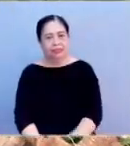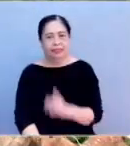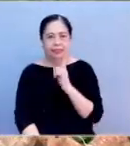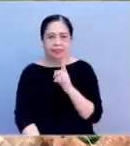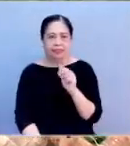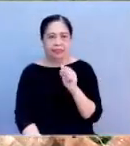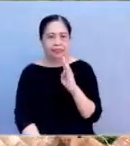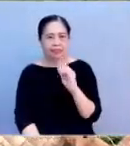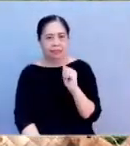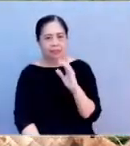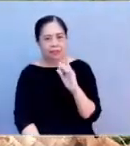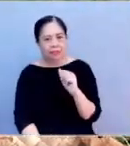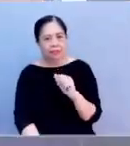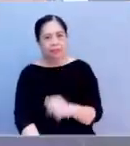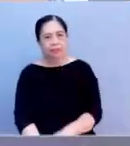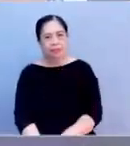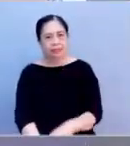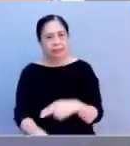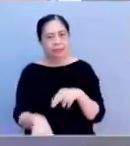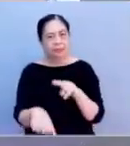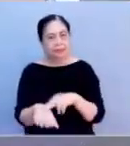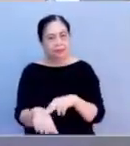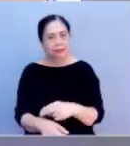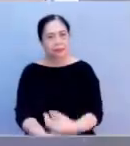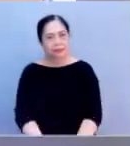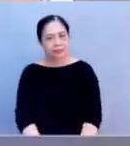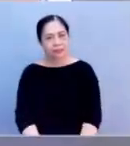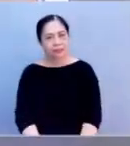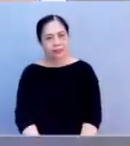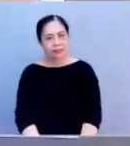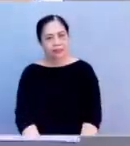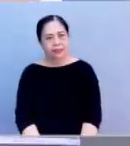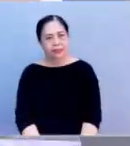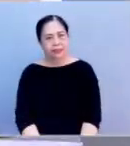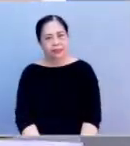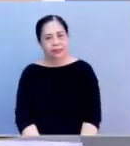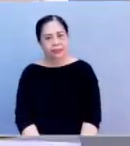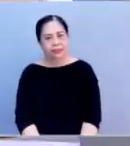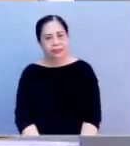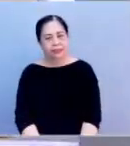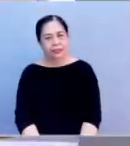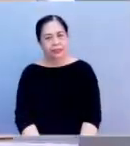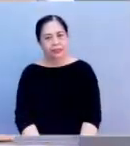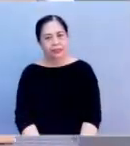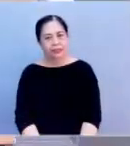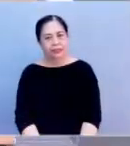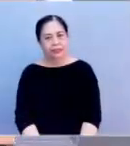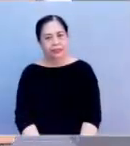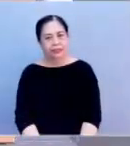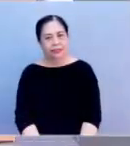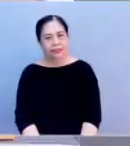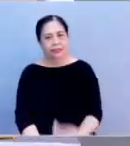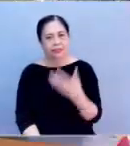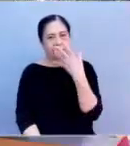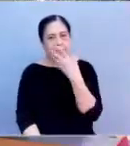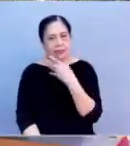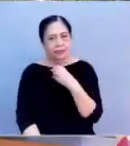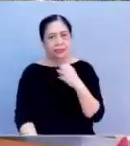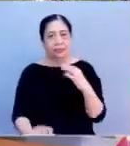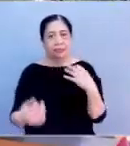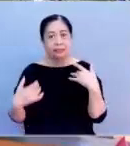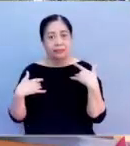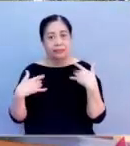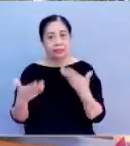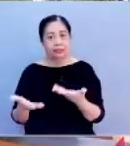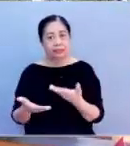mga parang native-inspired, yes, yung mga ornaments. But ang ganda talaga. Eh, pwede rin siya, ate, kunwari meron silang existing na sa bahay. Kasi di